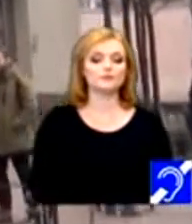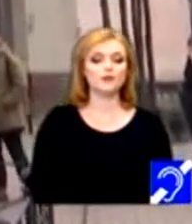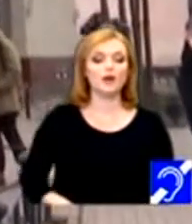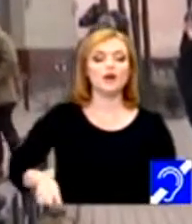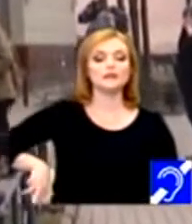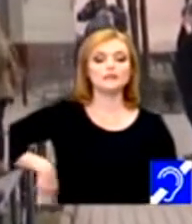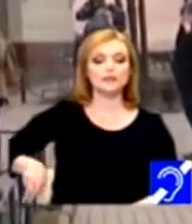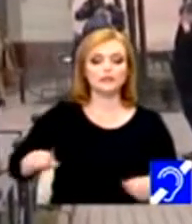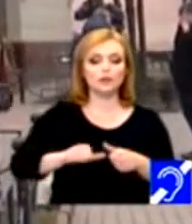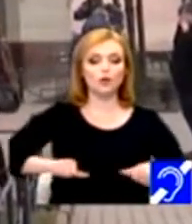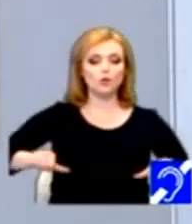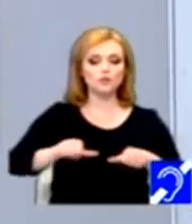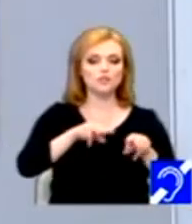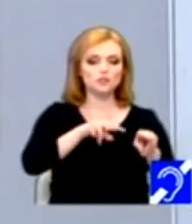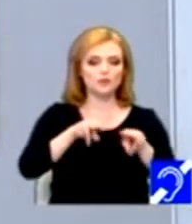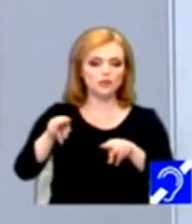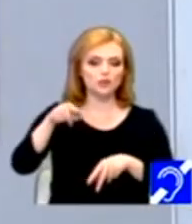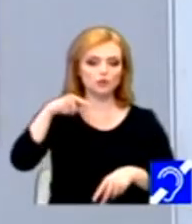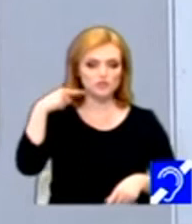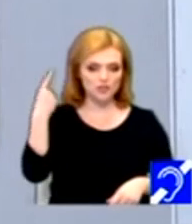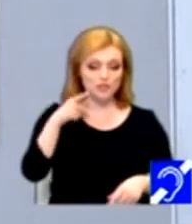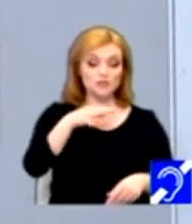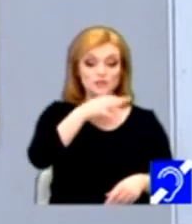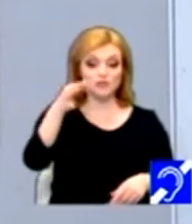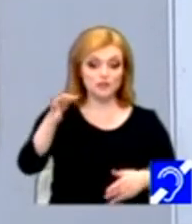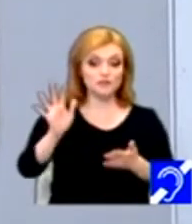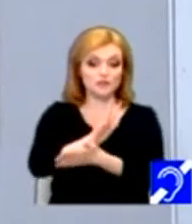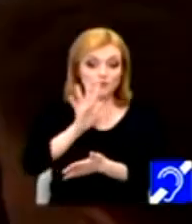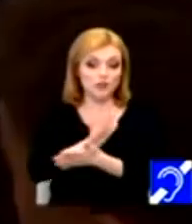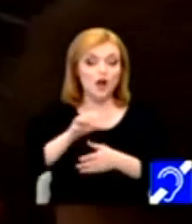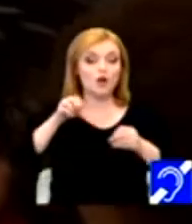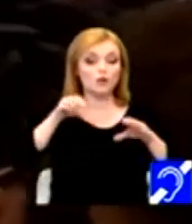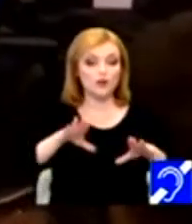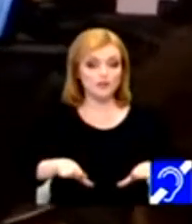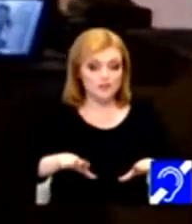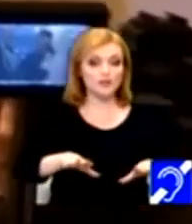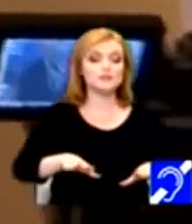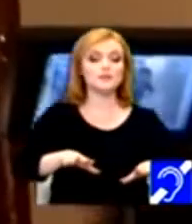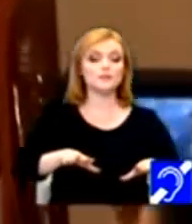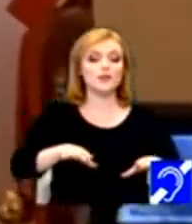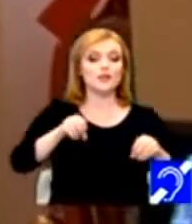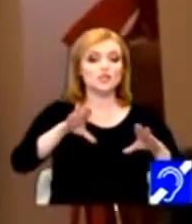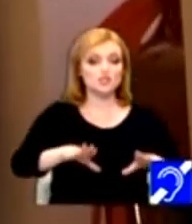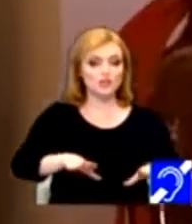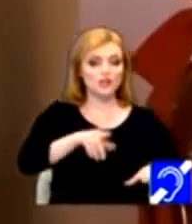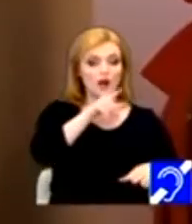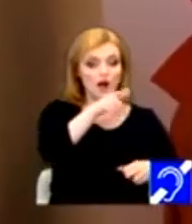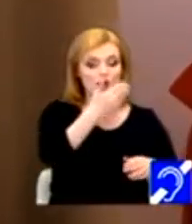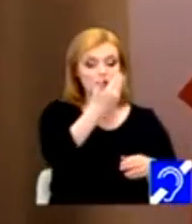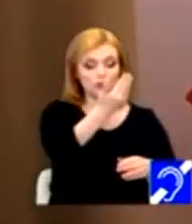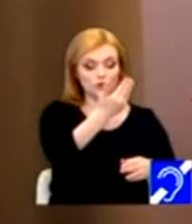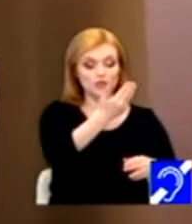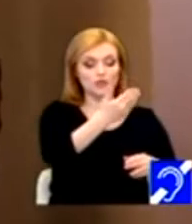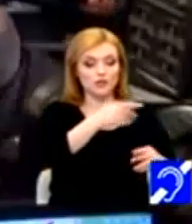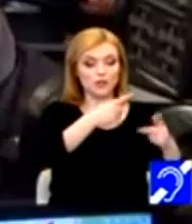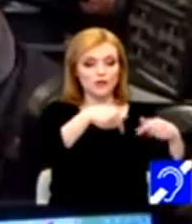Șeful Consiliului de Supraveghere Rusada, Alexandru Ivlev, a declarat presei că decizia Agenției Mondiale Antidoping va fi atacată la Curtea de Arbitraj Sportiv.